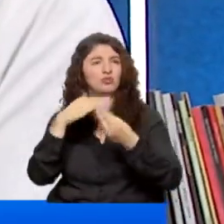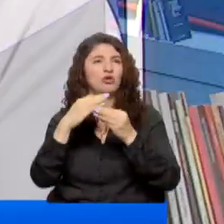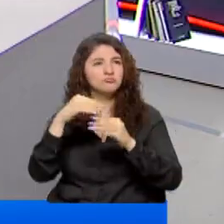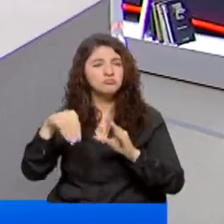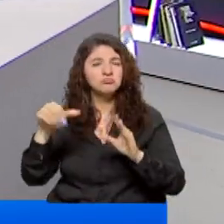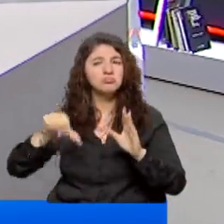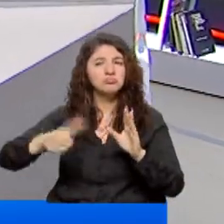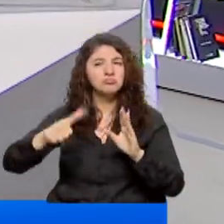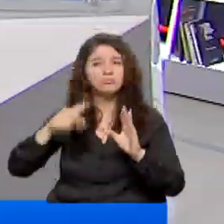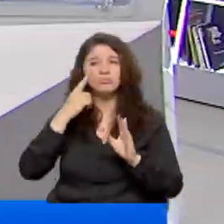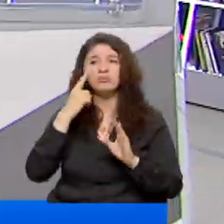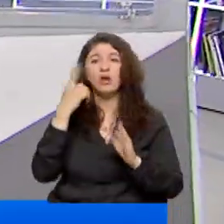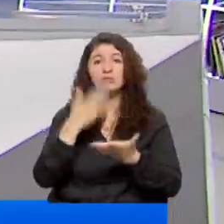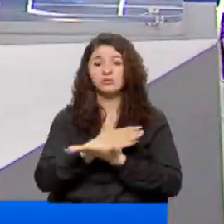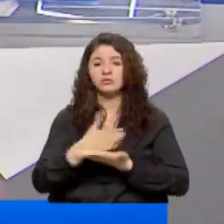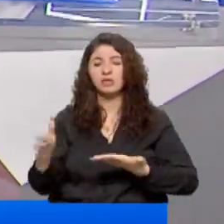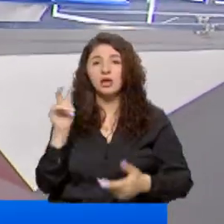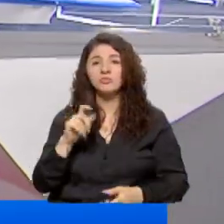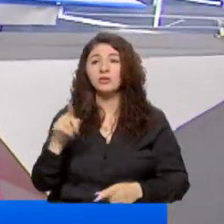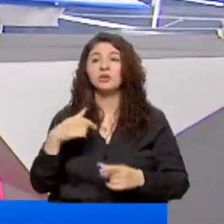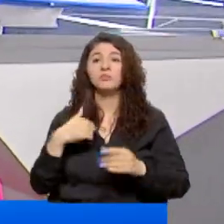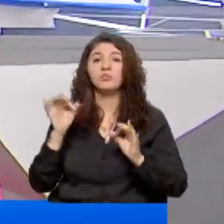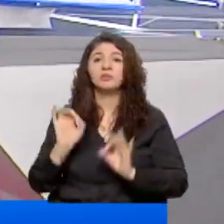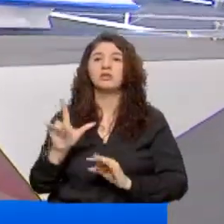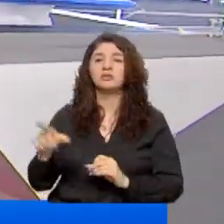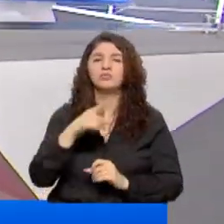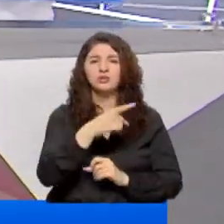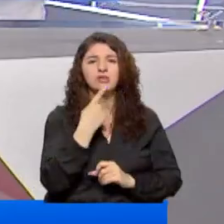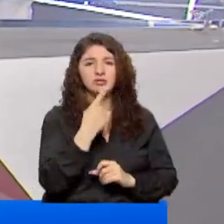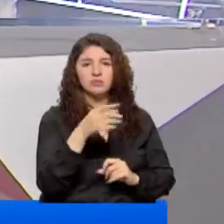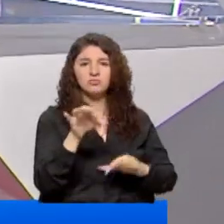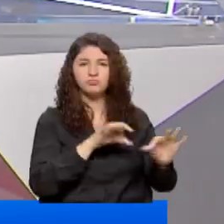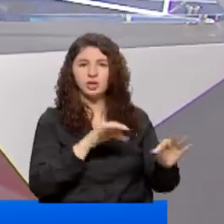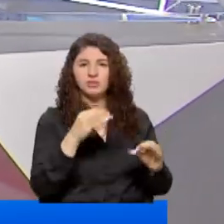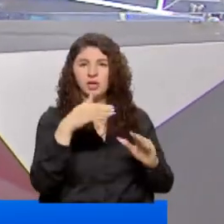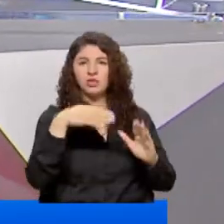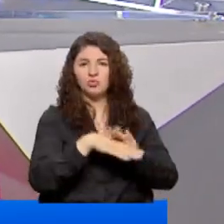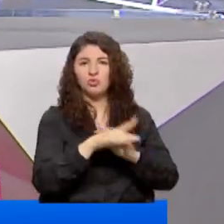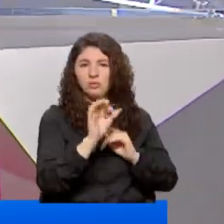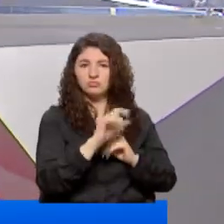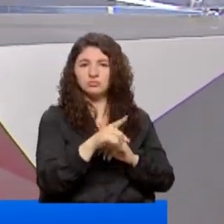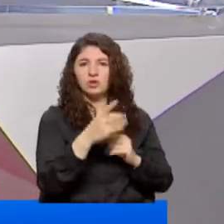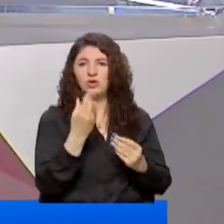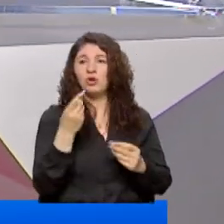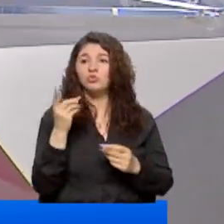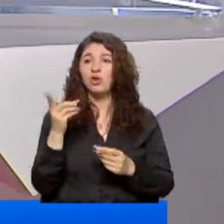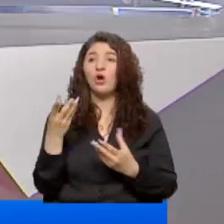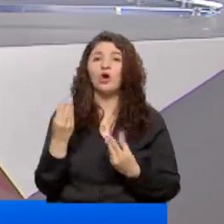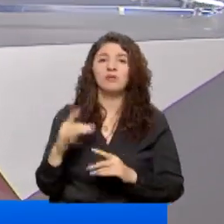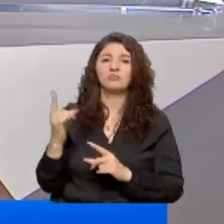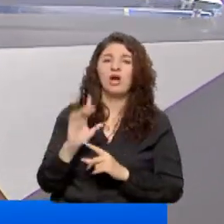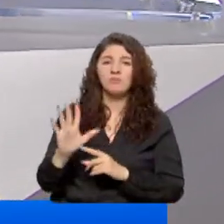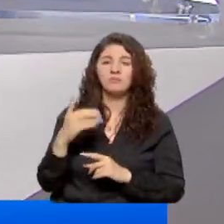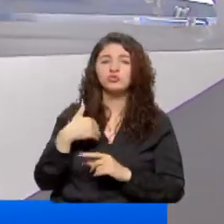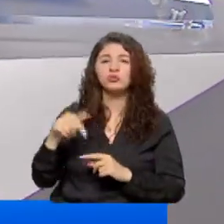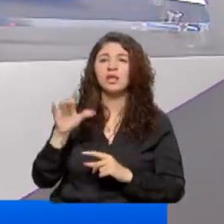eklemeye karar verecek yani bir İstiklal Gelecek bence buradan başlamak herkesi bu dediğiniz stratejik planlamaya geliyor Evet şu anda olmayan